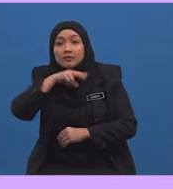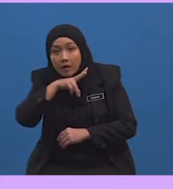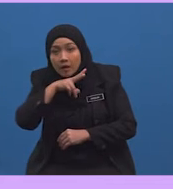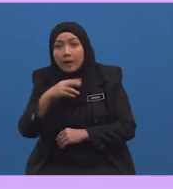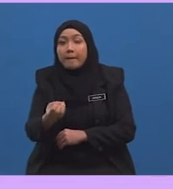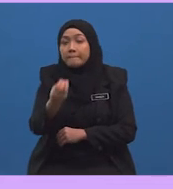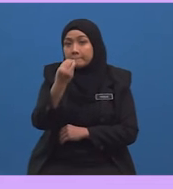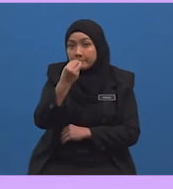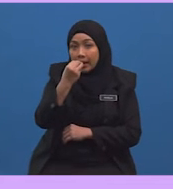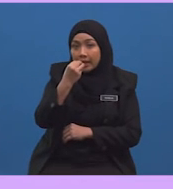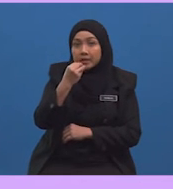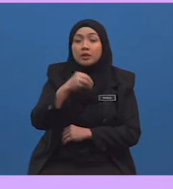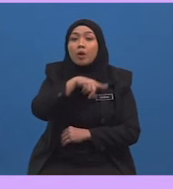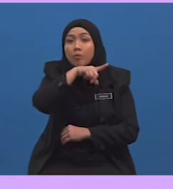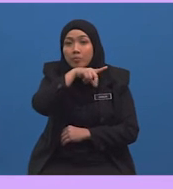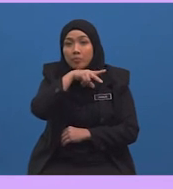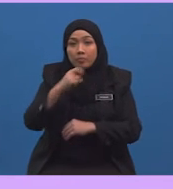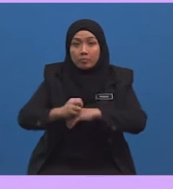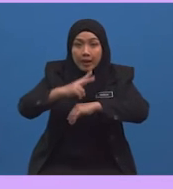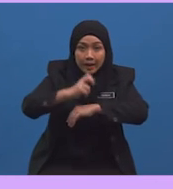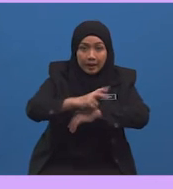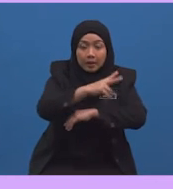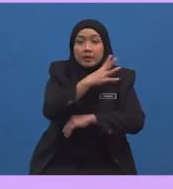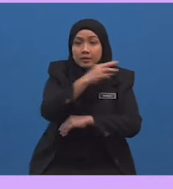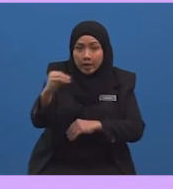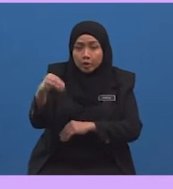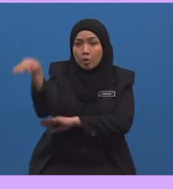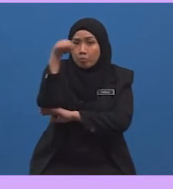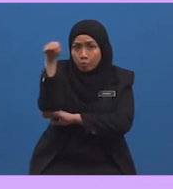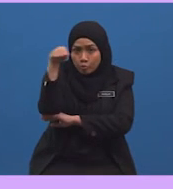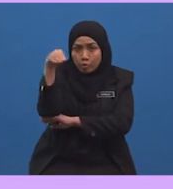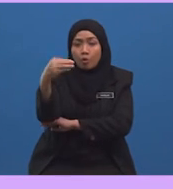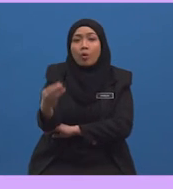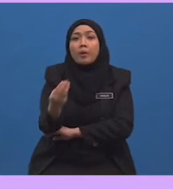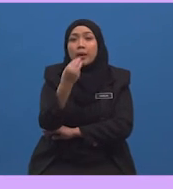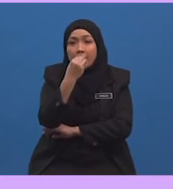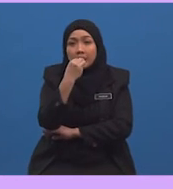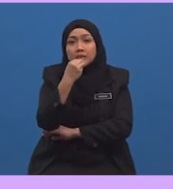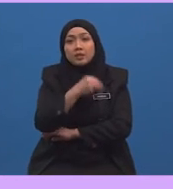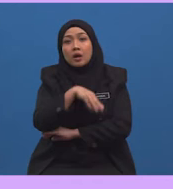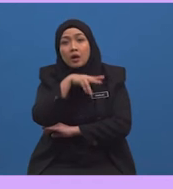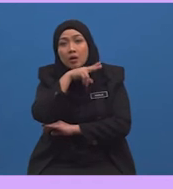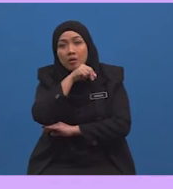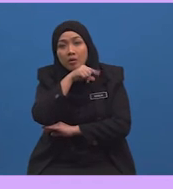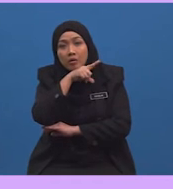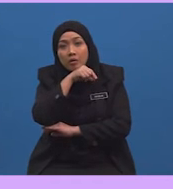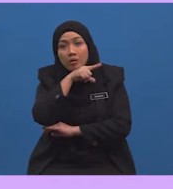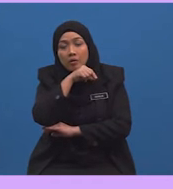dan akhirnya dimakan oleh ular. Tepat tak semua? Bagus.